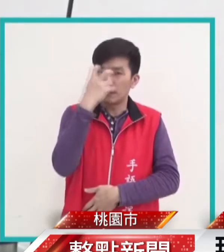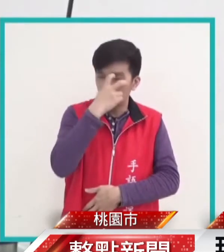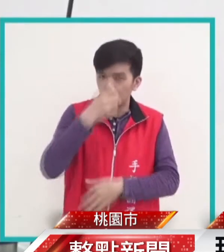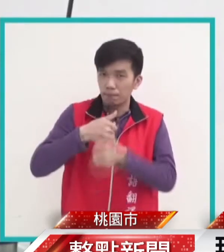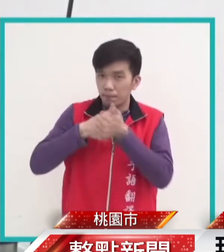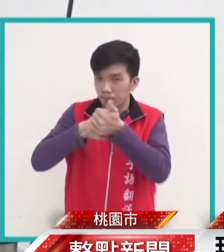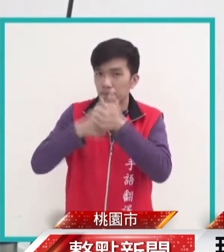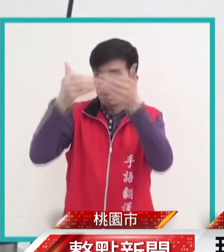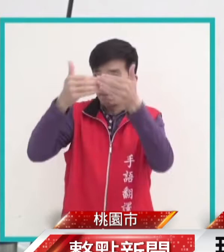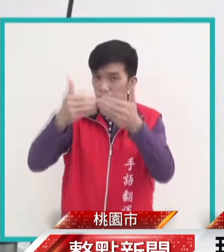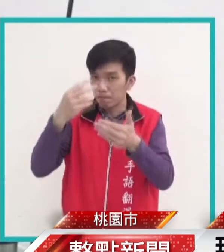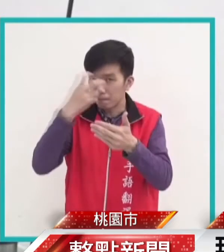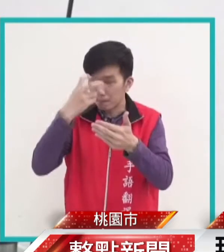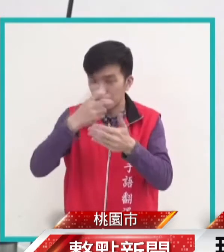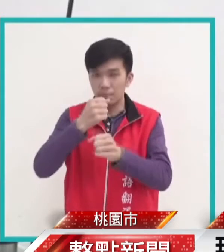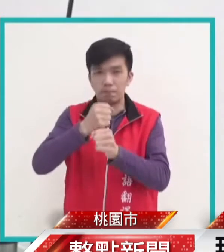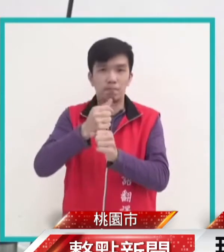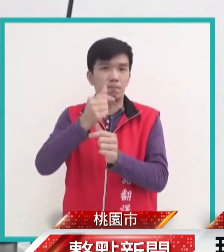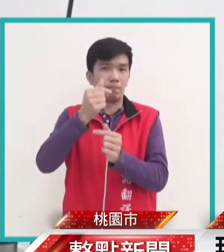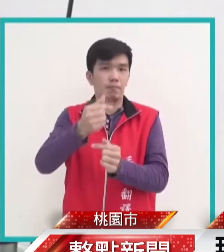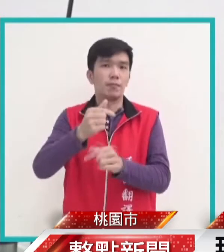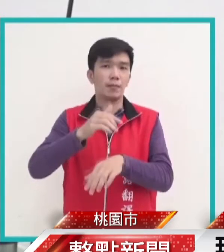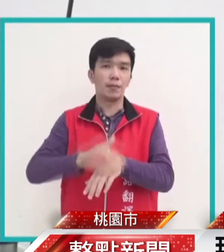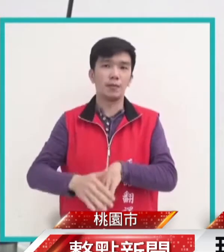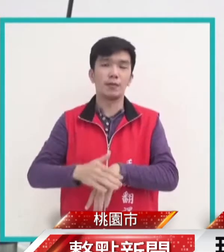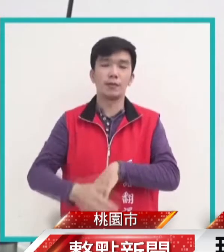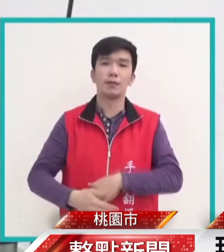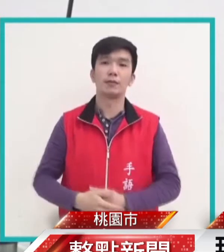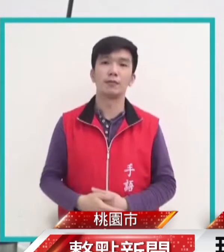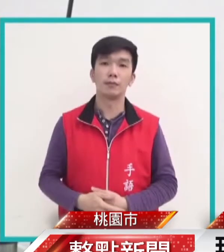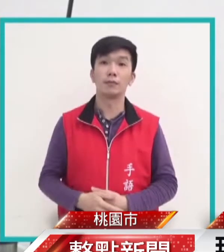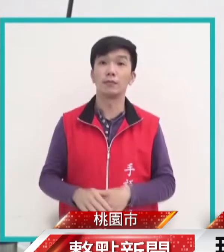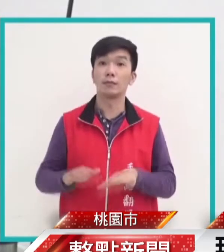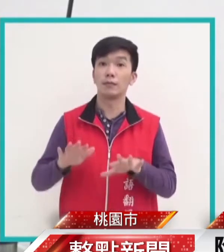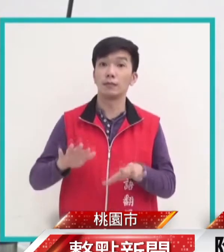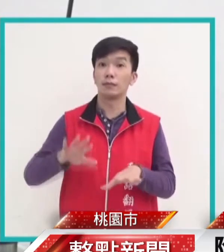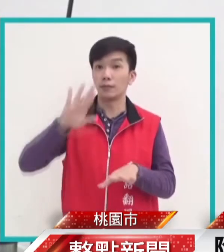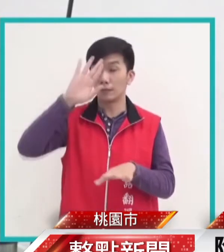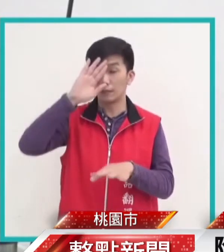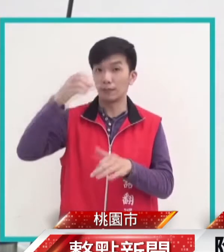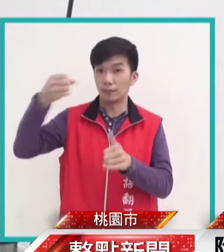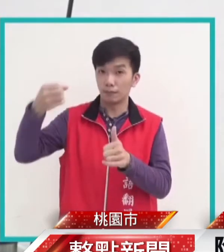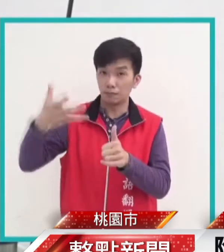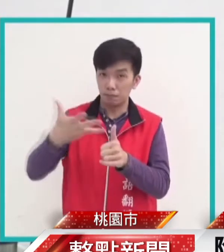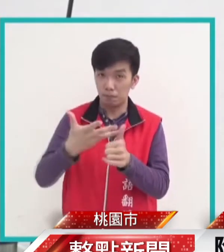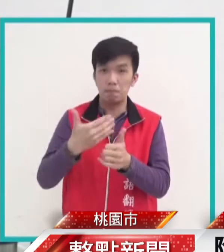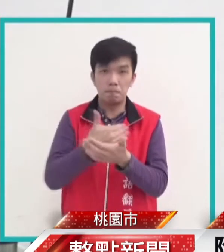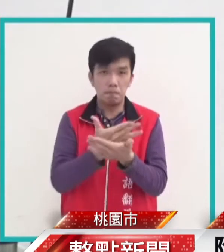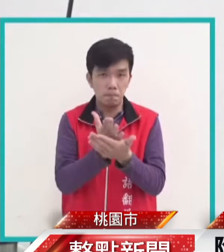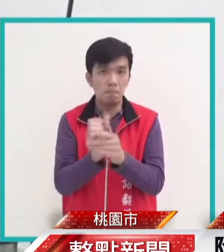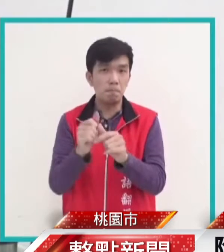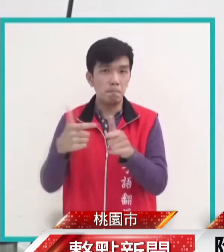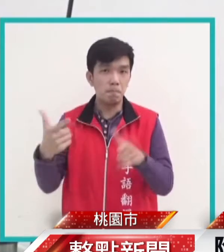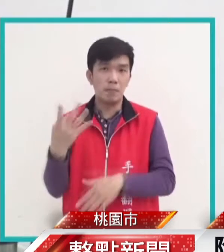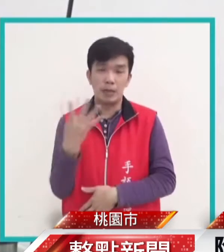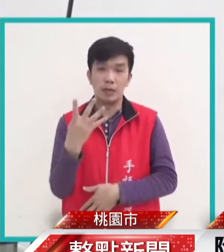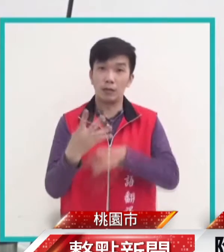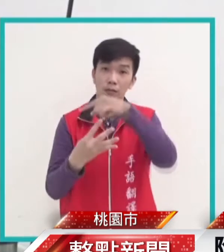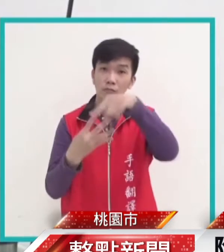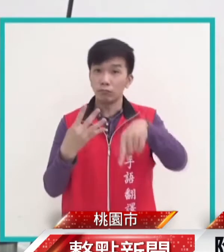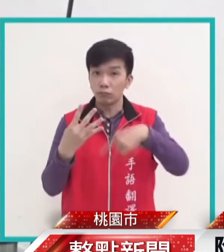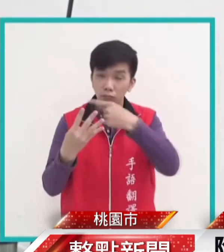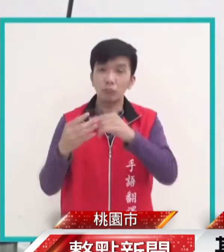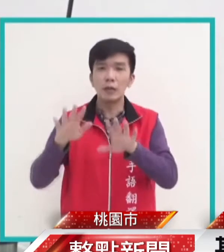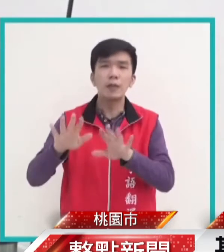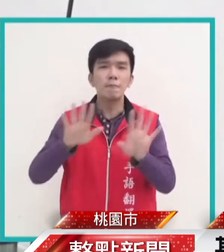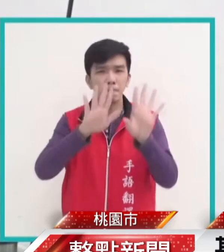前移工的这个工作环境、职场环境，那除了有亚旭这个群聚感染的事件以